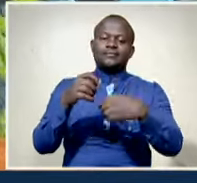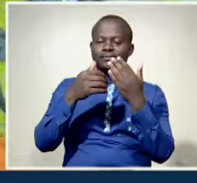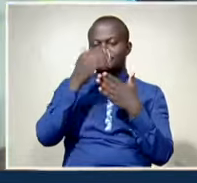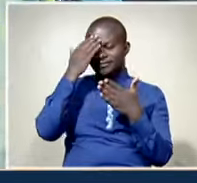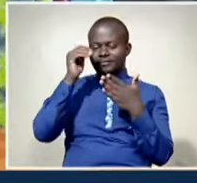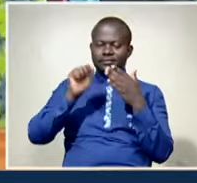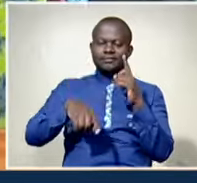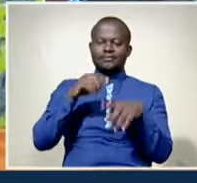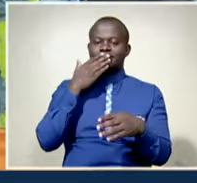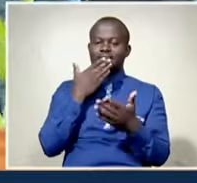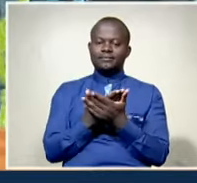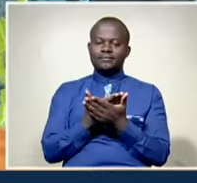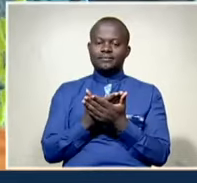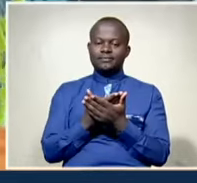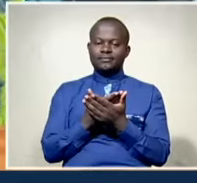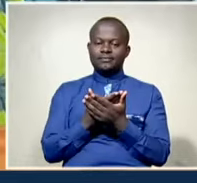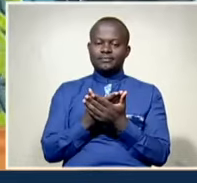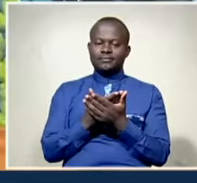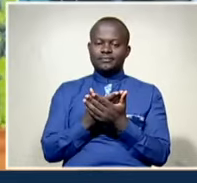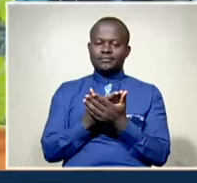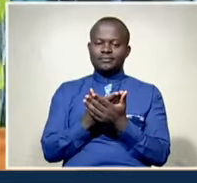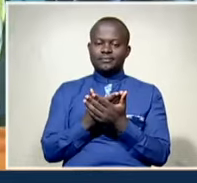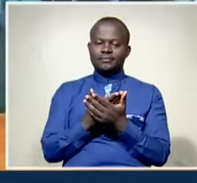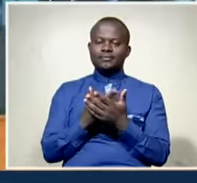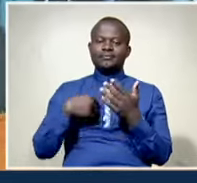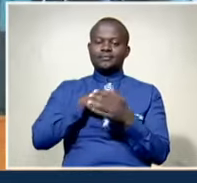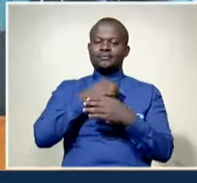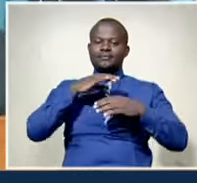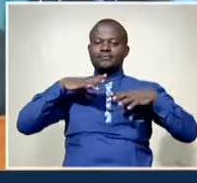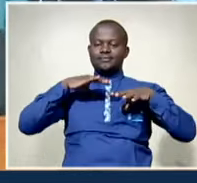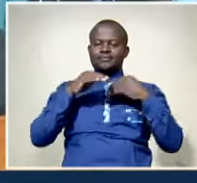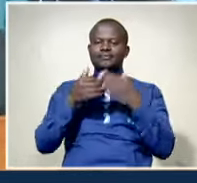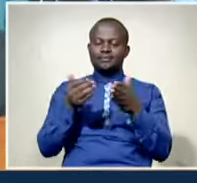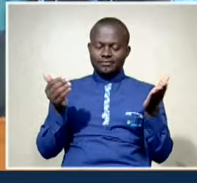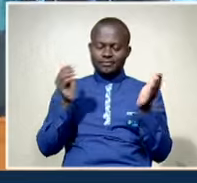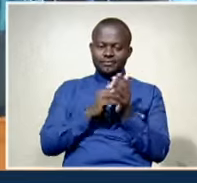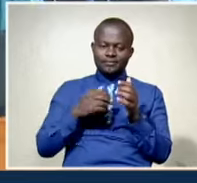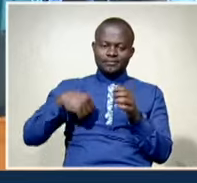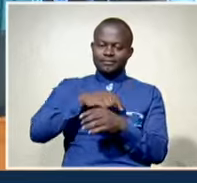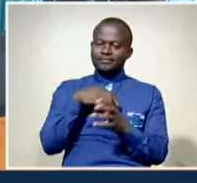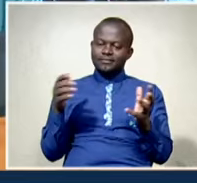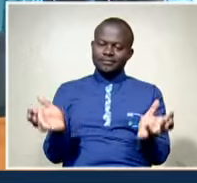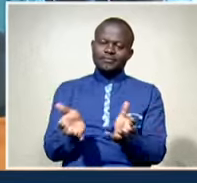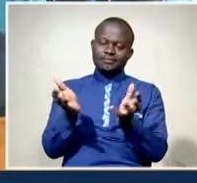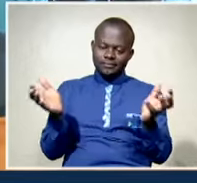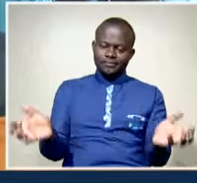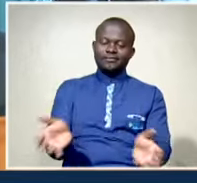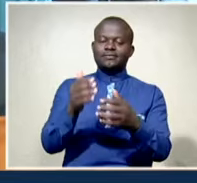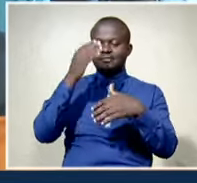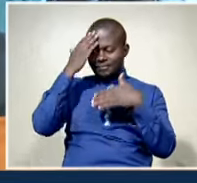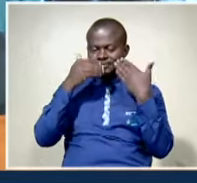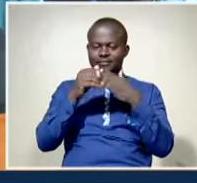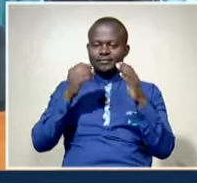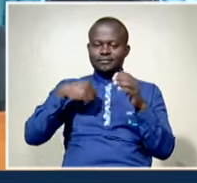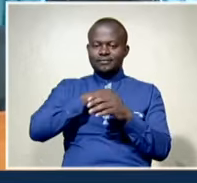kuko babashije gutsinda neza yego ni birumvikana bari no mu biruhuko bikaba biri bunabatere courage kugira